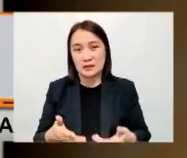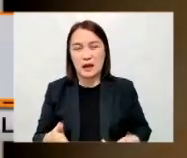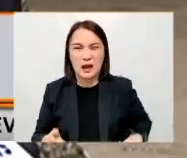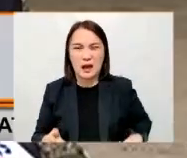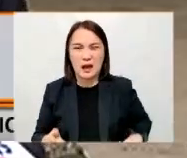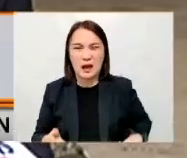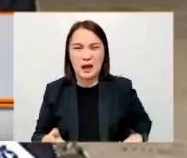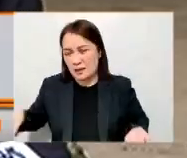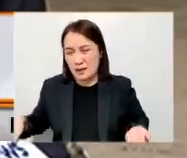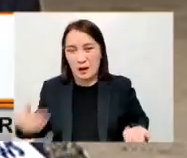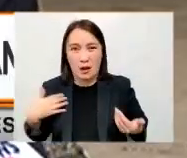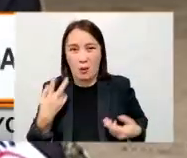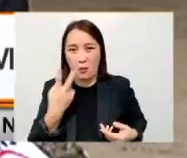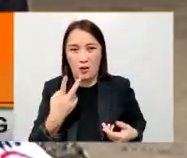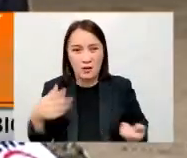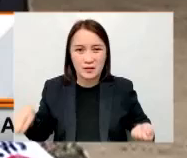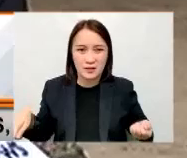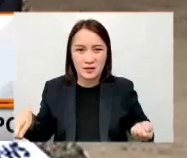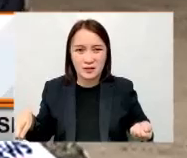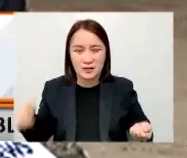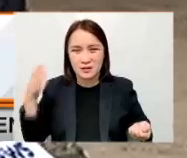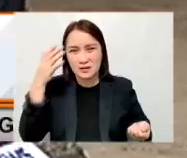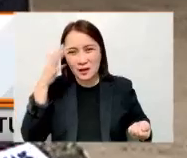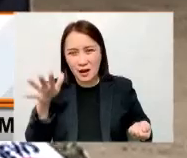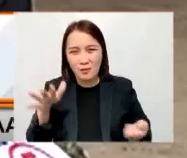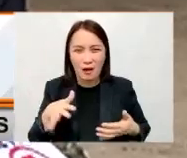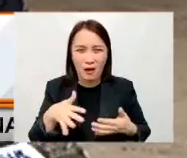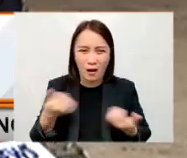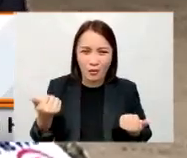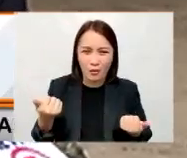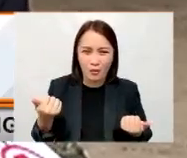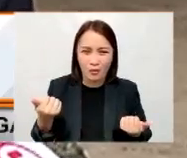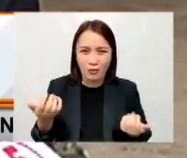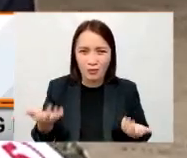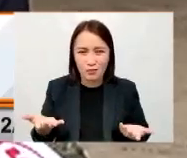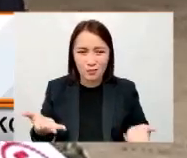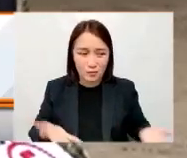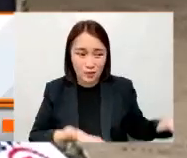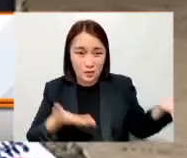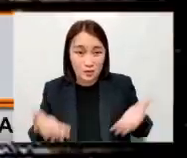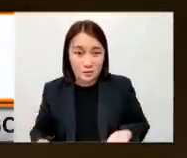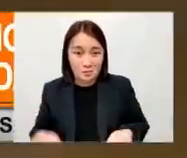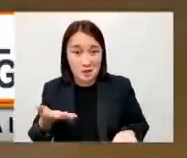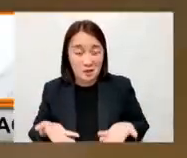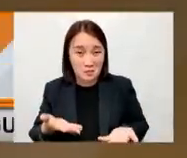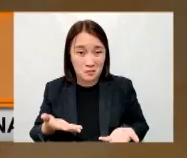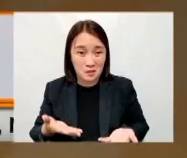din po ay. Hindi ko din po na anong nakalong ng